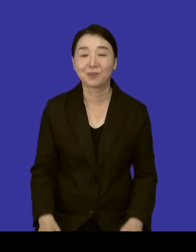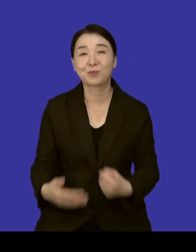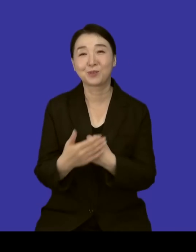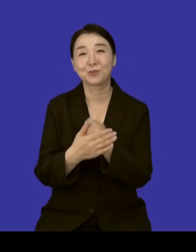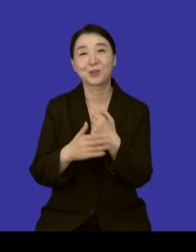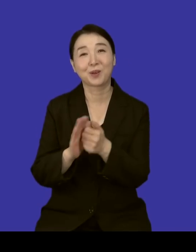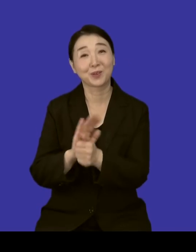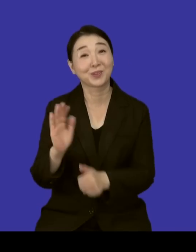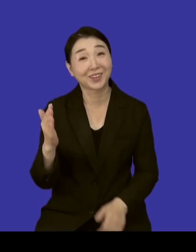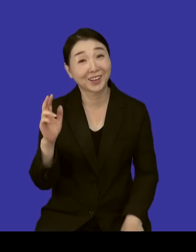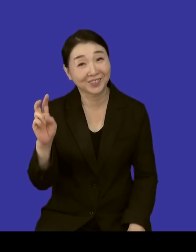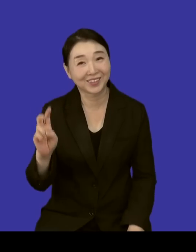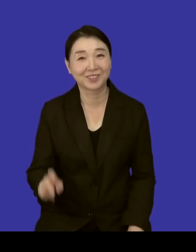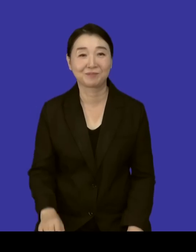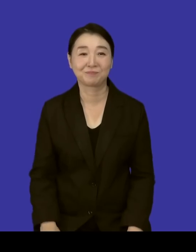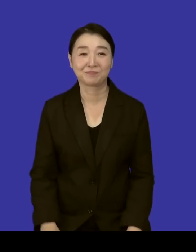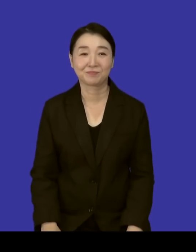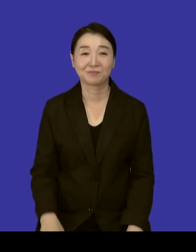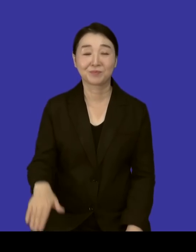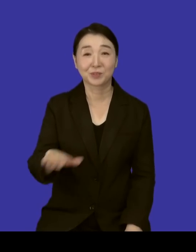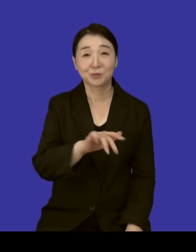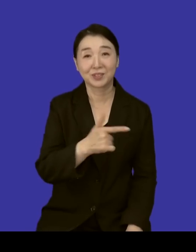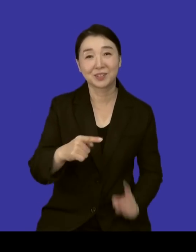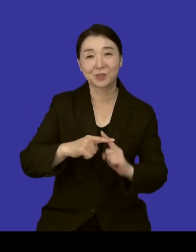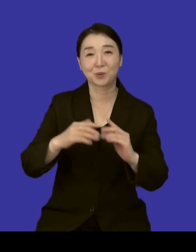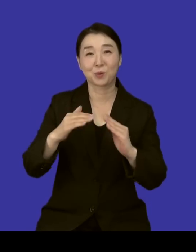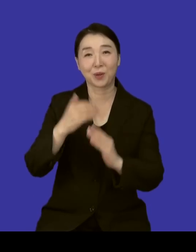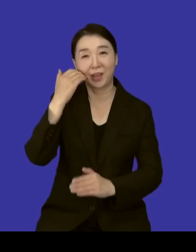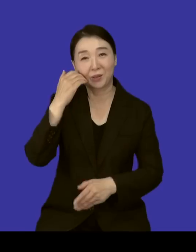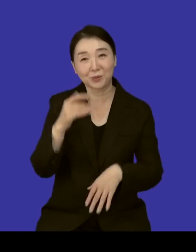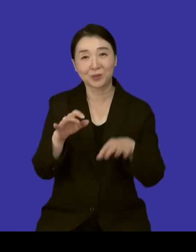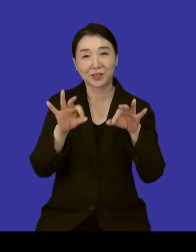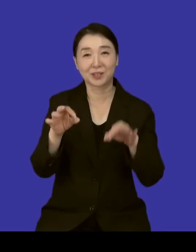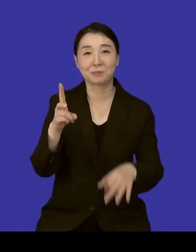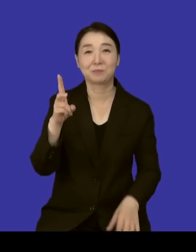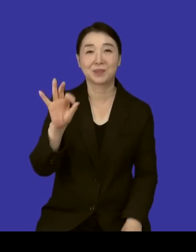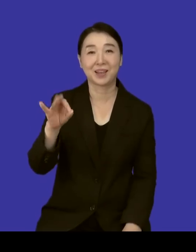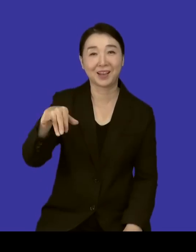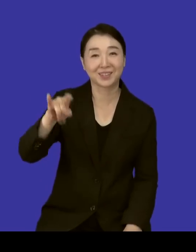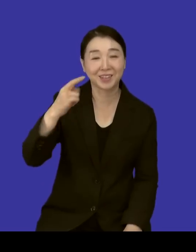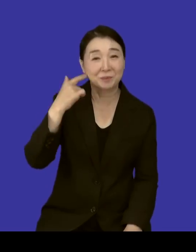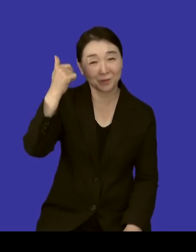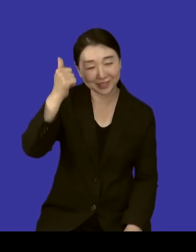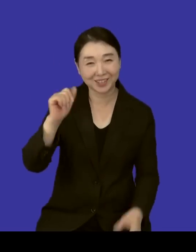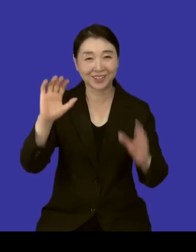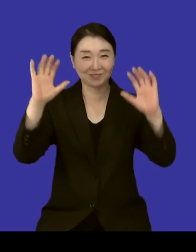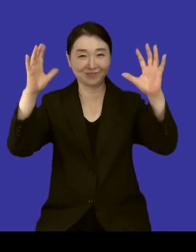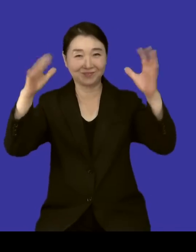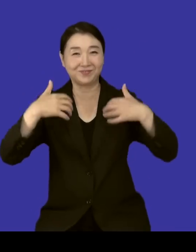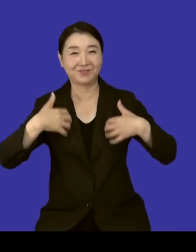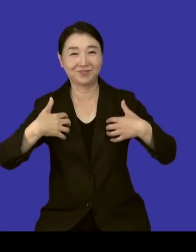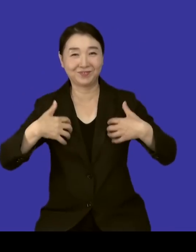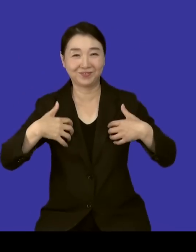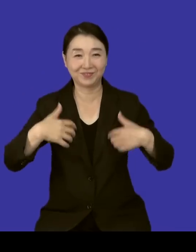위로의 시간이 될 것 같은데요. 바로 우리들 교회 김양재 목사님입니다. 어서 오세요. 반갑습니다.